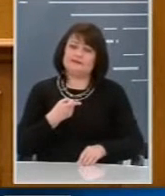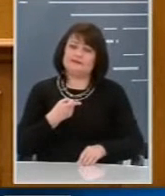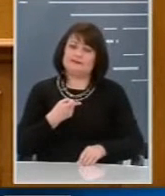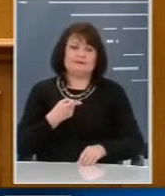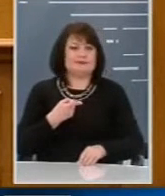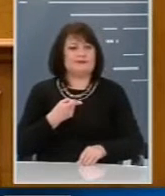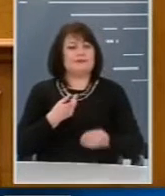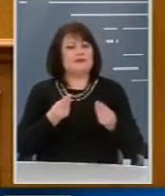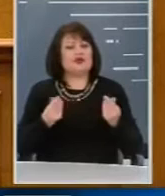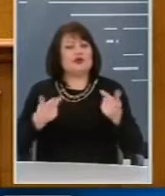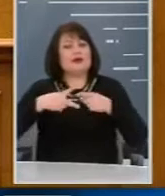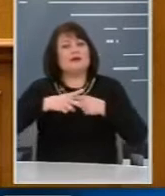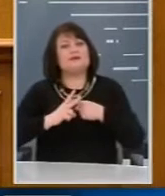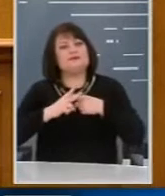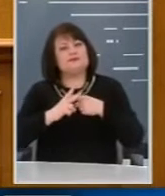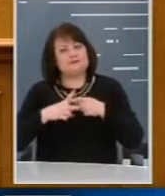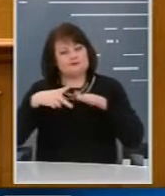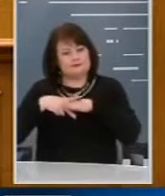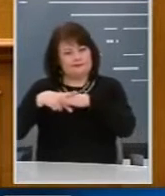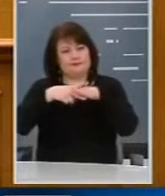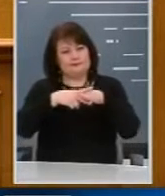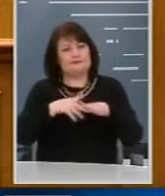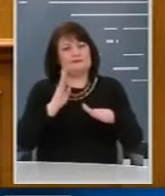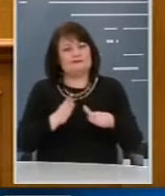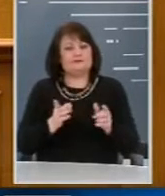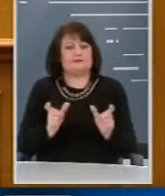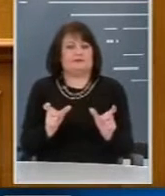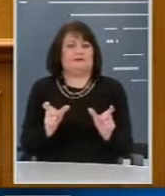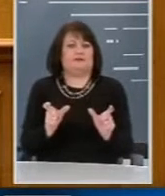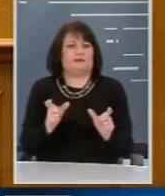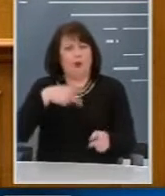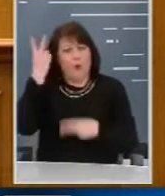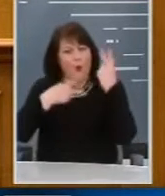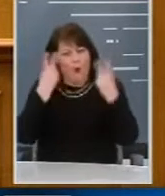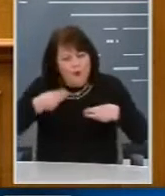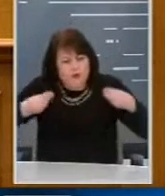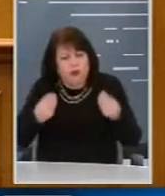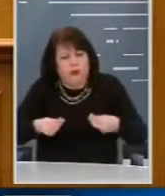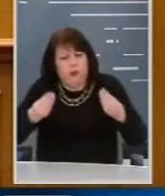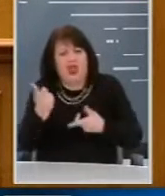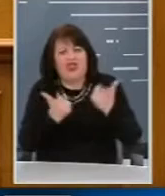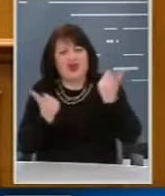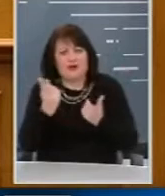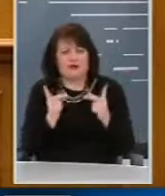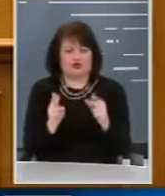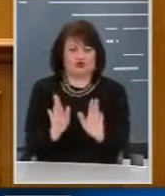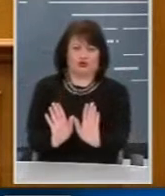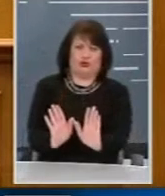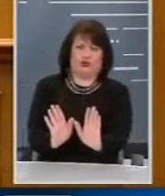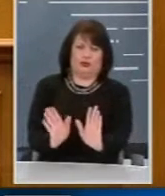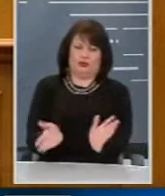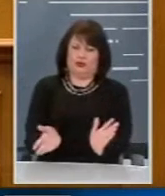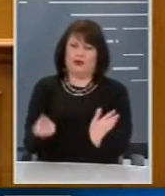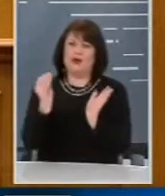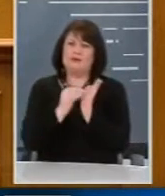έδωσε τα εργαλεία στις τράπεζες για να βάλουν φρένο στον ανεξέλεγκτο δανεισμό, στην δημιουργία μιας